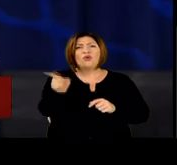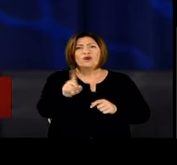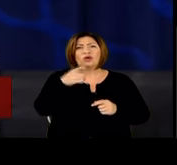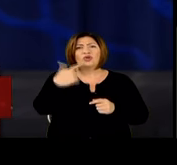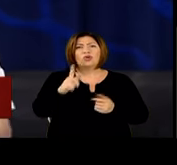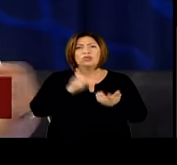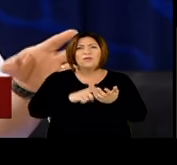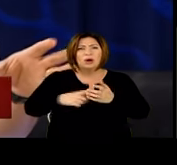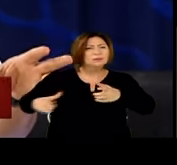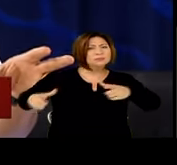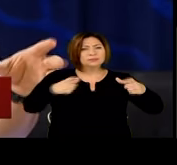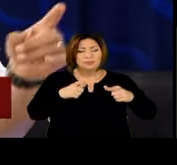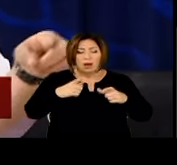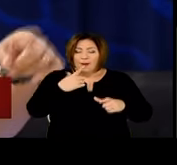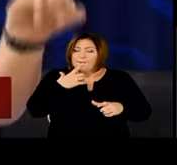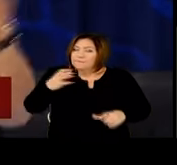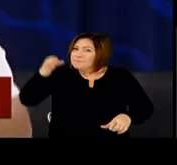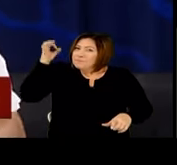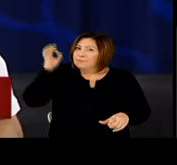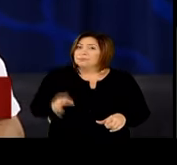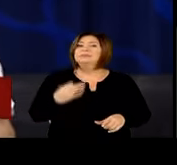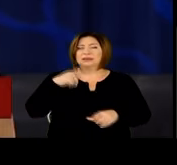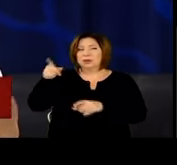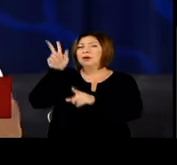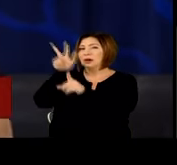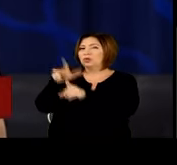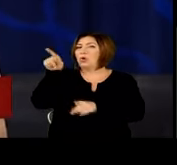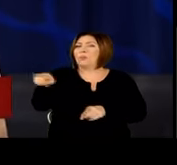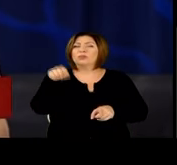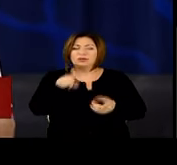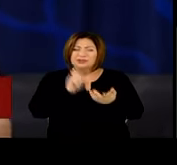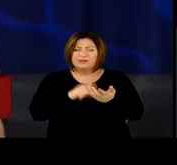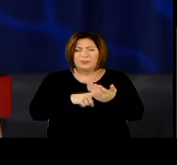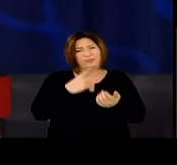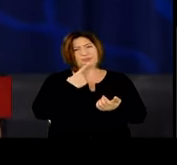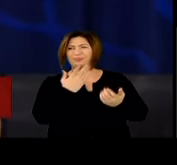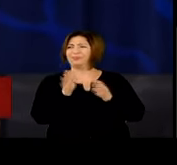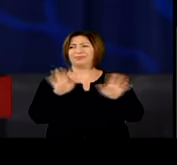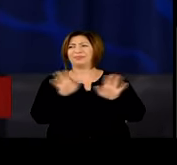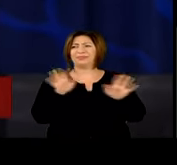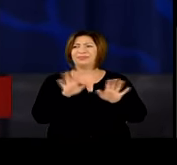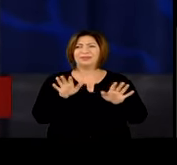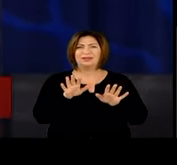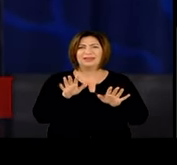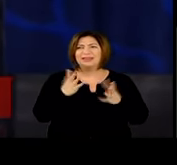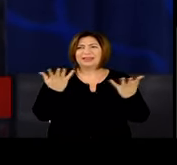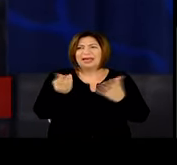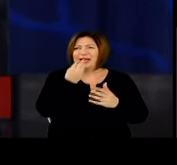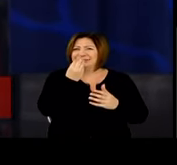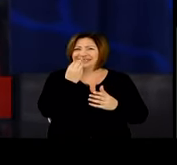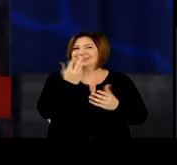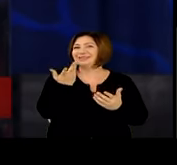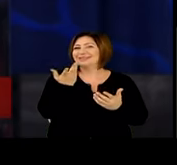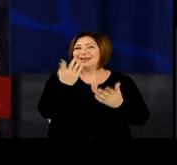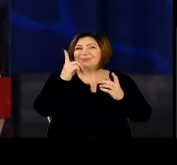köy tavuğu geldi. Böyle bir lezzet olmaz. Dediğim gibi sana katılıyorum. Buradaki tavuklar yani yediğin zaman yani ne yemişsin?